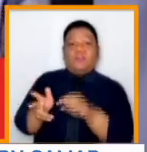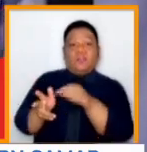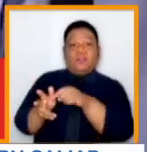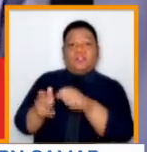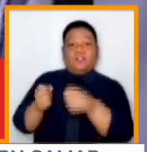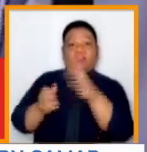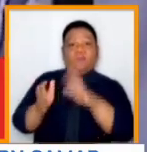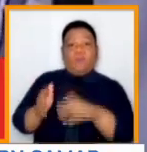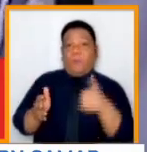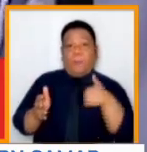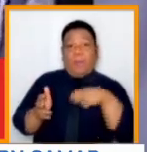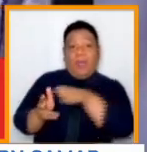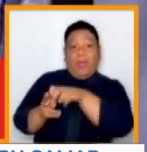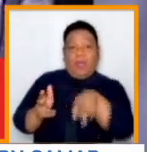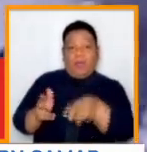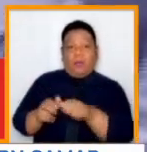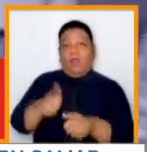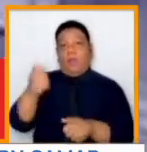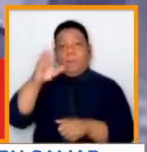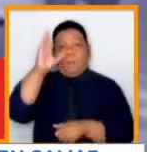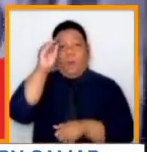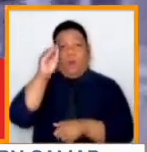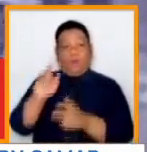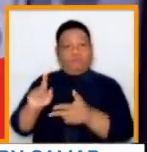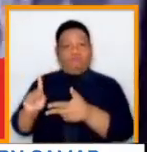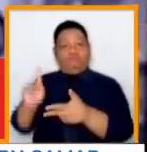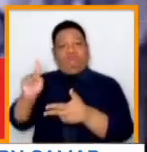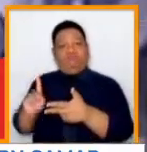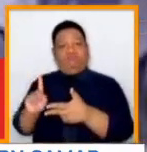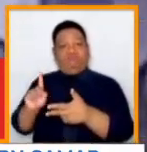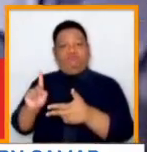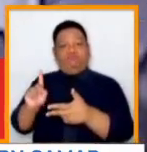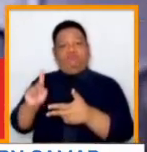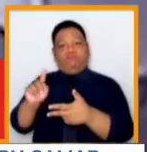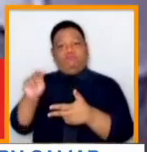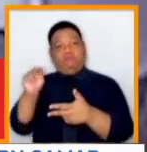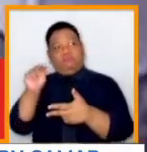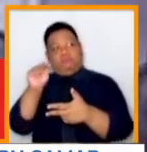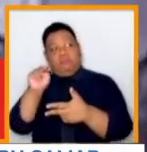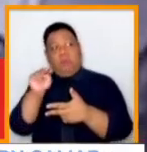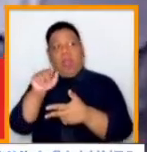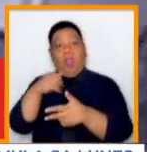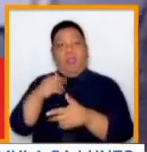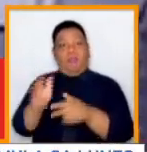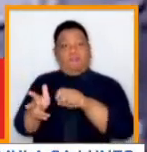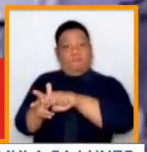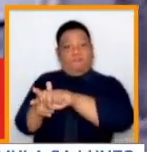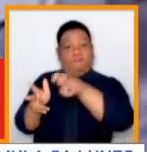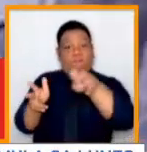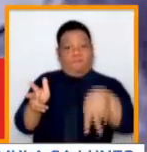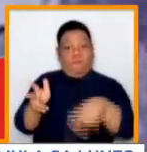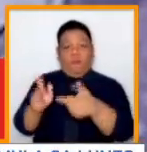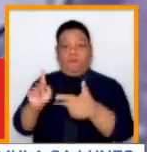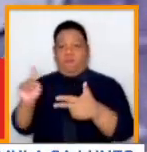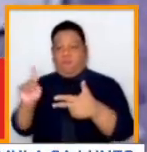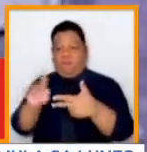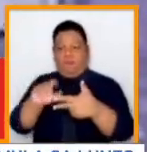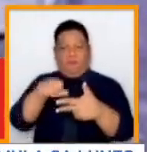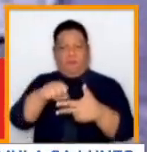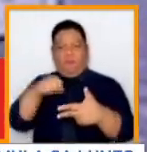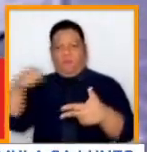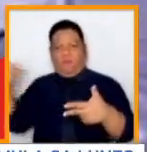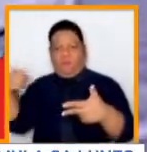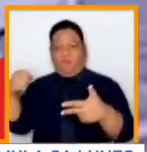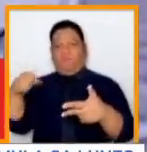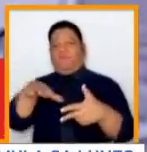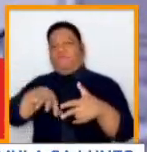nakaabang naman sa kabilang gilid ng sasakyan. At nang makitang lumabas na ang driver, mabilis nitong binuksan ang passenger door. Kinuha ang bag